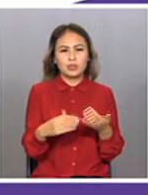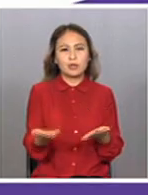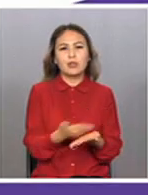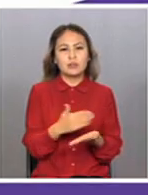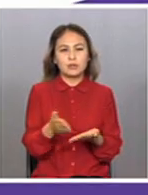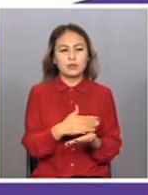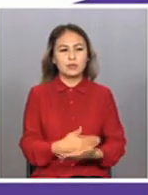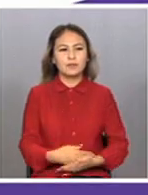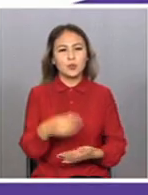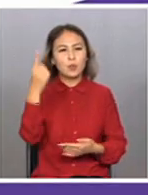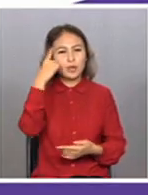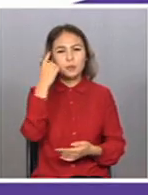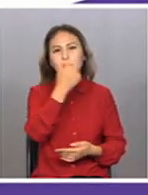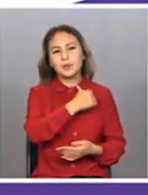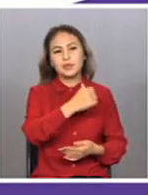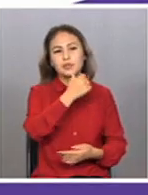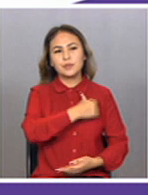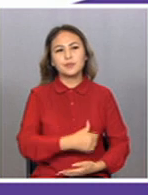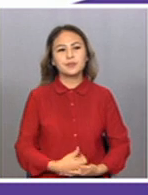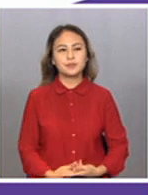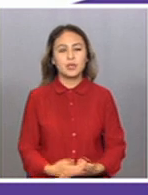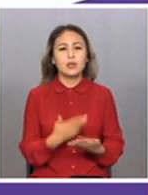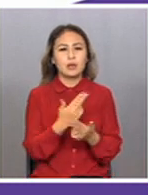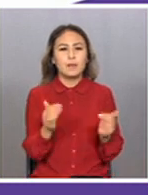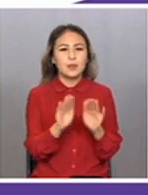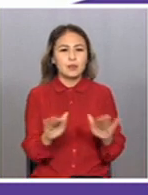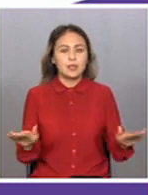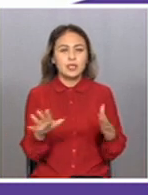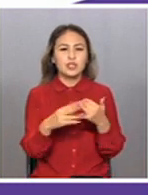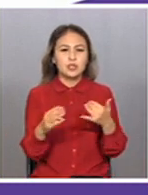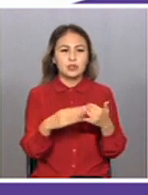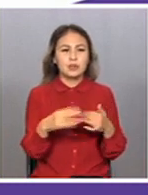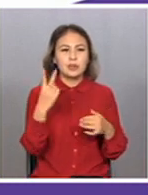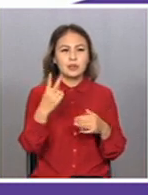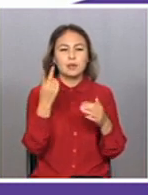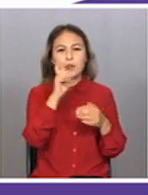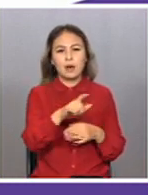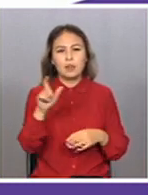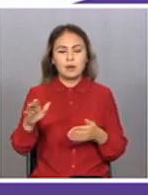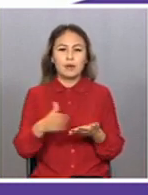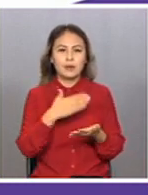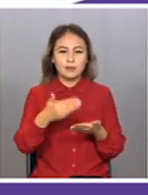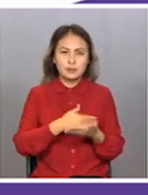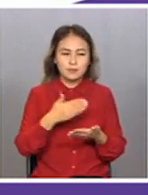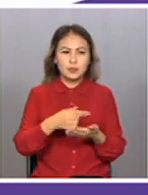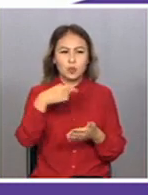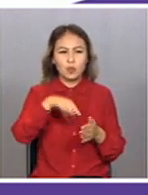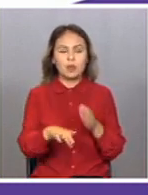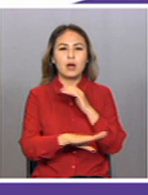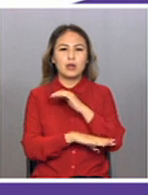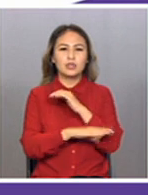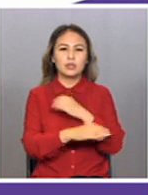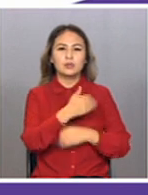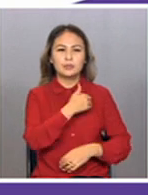ойлайсыңдар? Ойланып көрекші. Я, балалар, жерді екі бала қазып, ол жерге ағаш еккісі